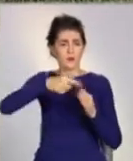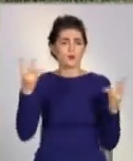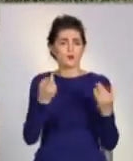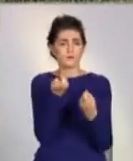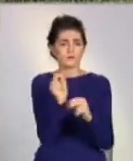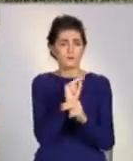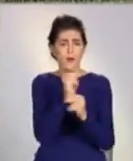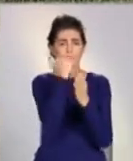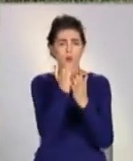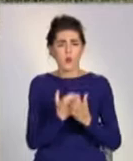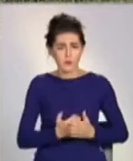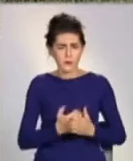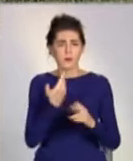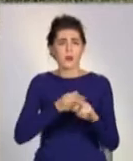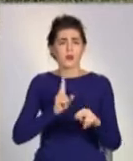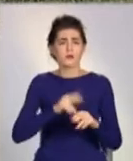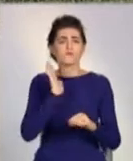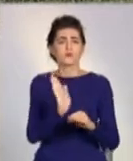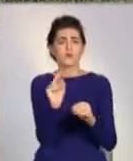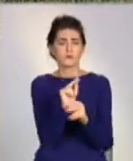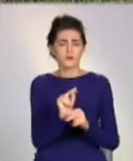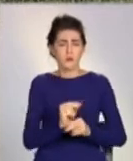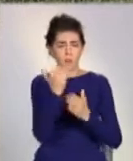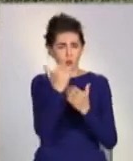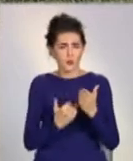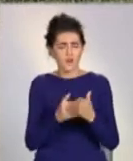корректировки проекта. Корректировка проекта будет выполняться